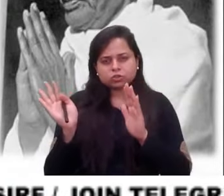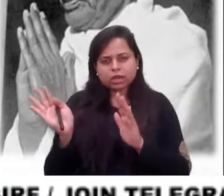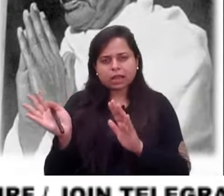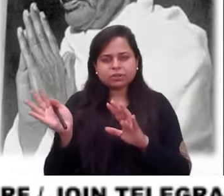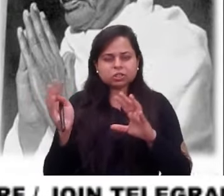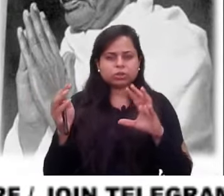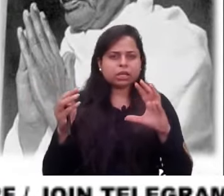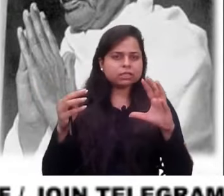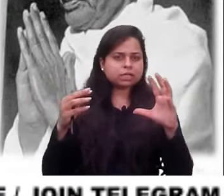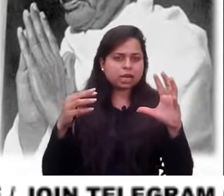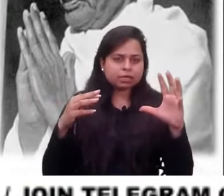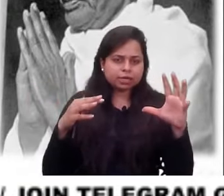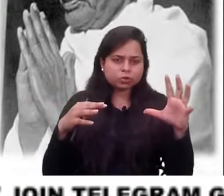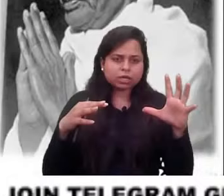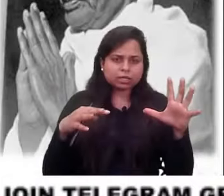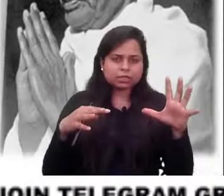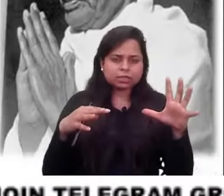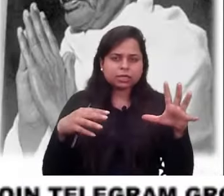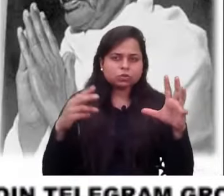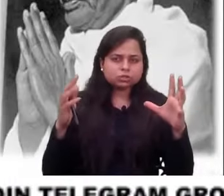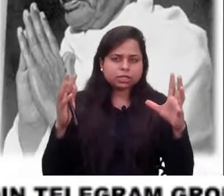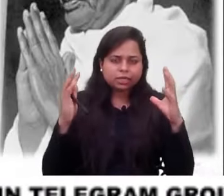लैंग्वेज लैंग्वेज